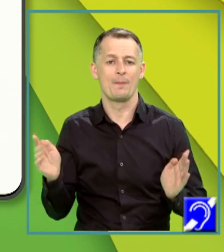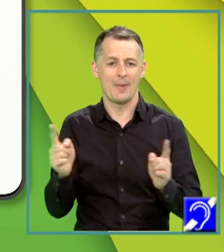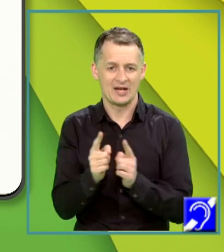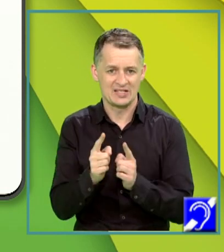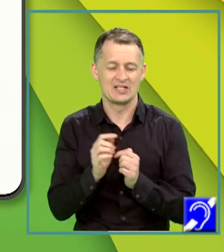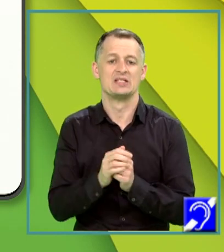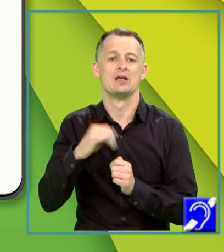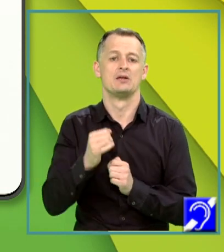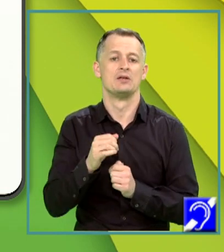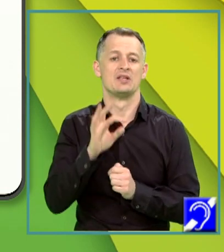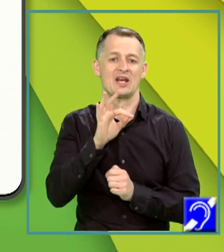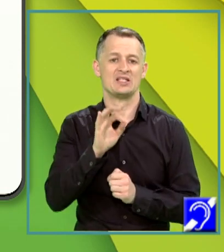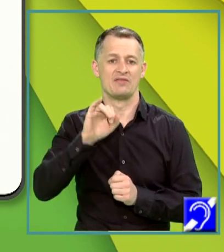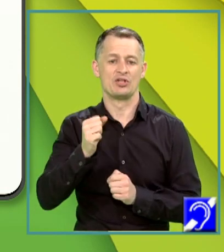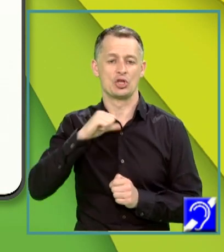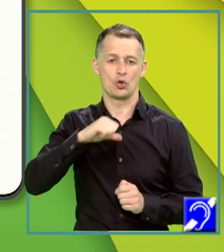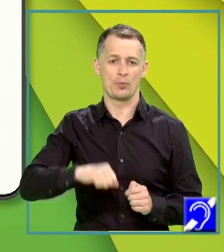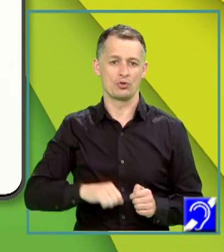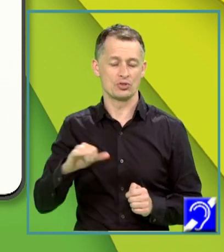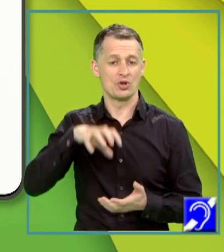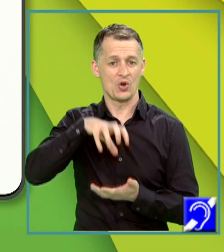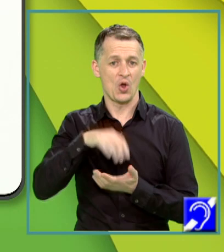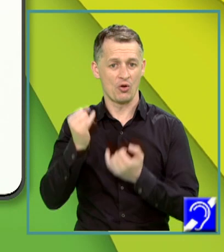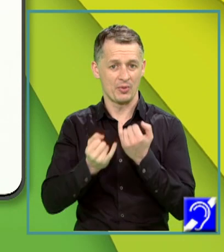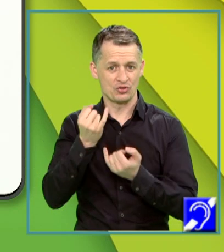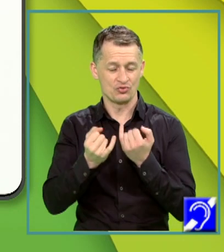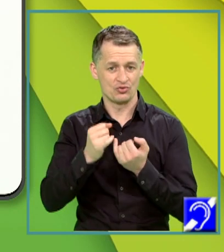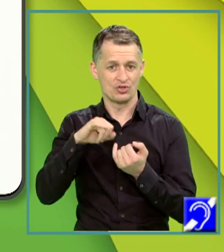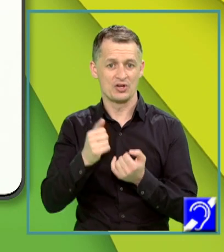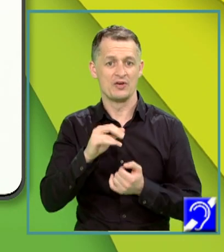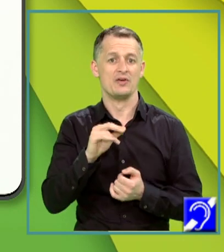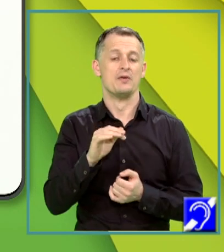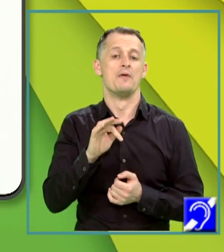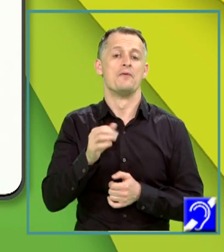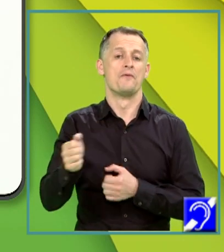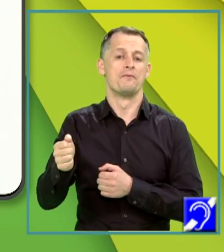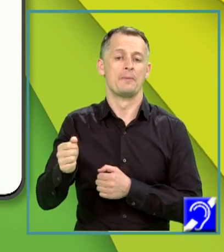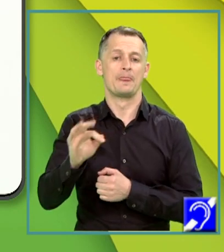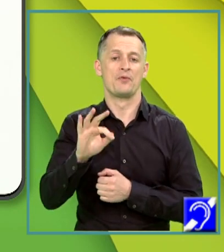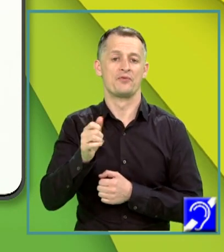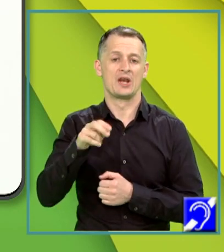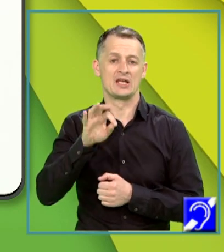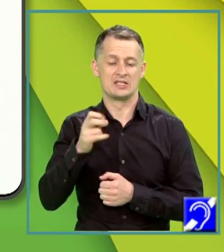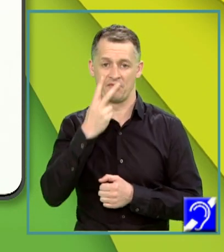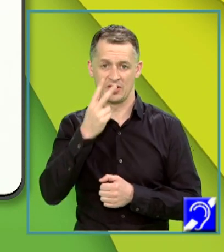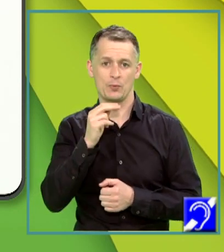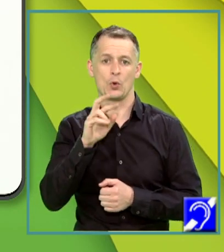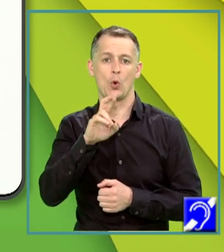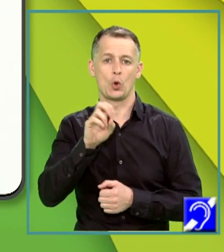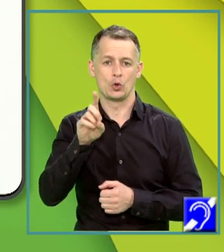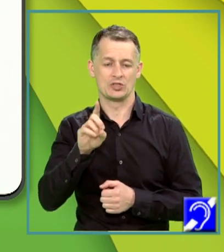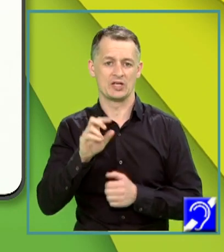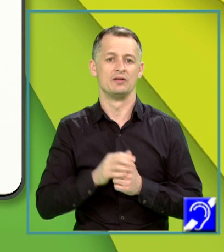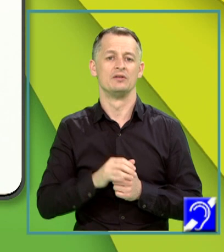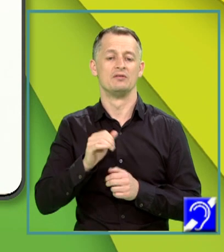și în Dobrogea iar pășunile și fânețele le vom vedea pe hartă cu roz întâlnite de regulă